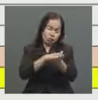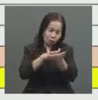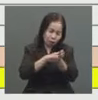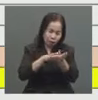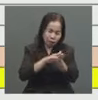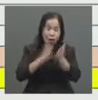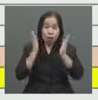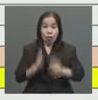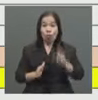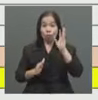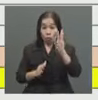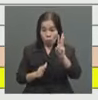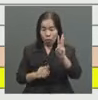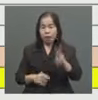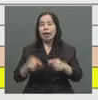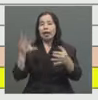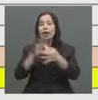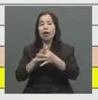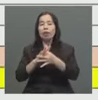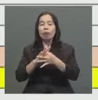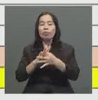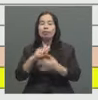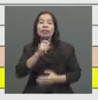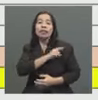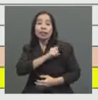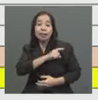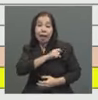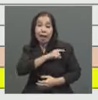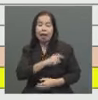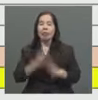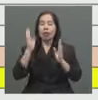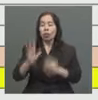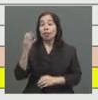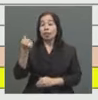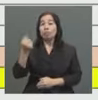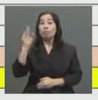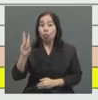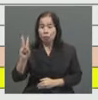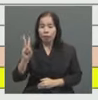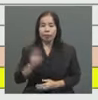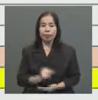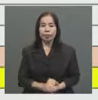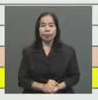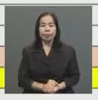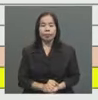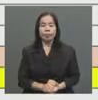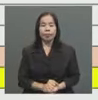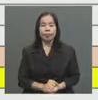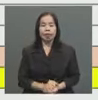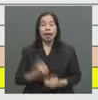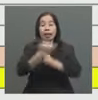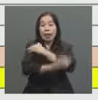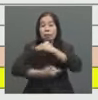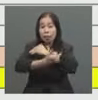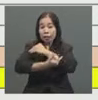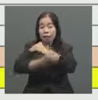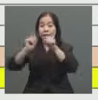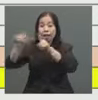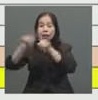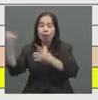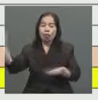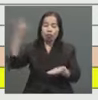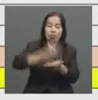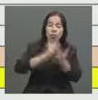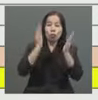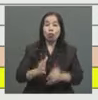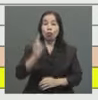รายแล้วก็พิธีกรรมทางศาสนานะครับ16รายนะครับแล้วก็ต่างชาติที่เดินทางมาคือ2รายนะ